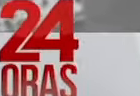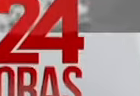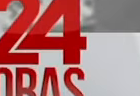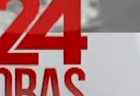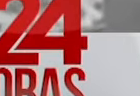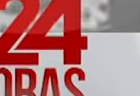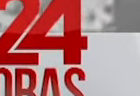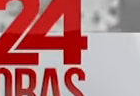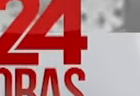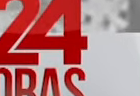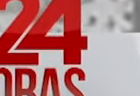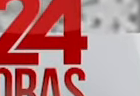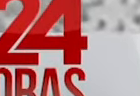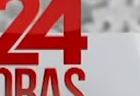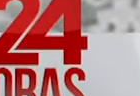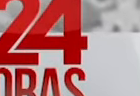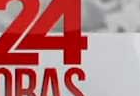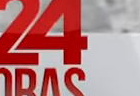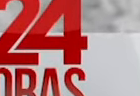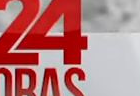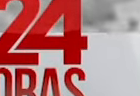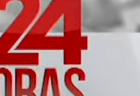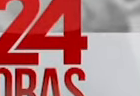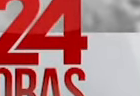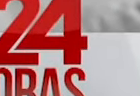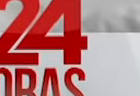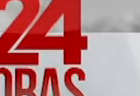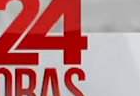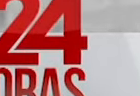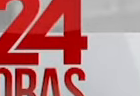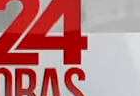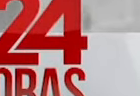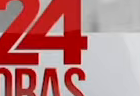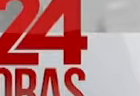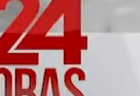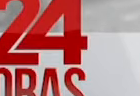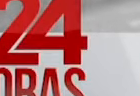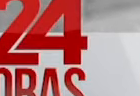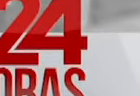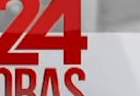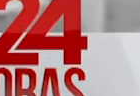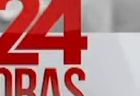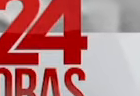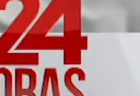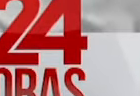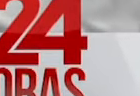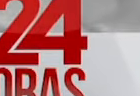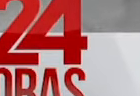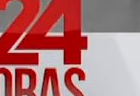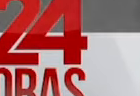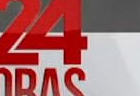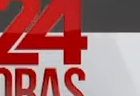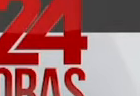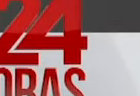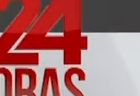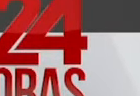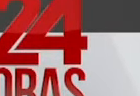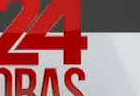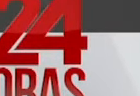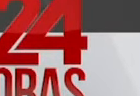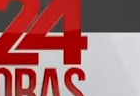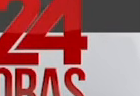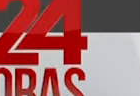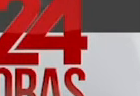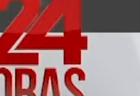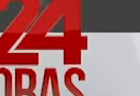Dalawang Pinoy seafarer patay sa pag-atake ng mga rebeldeng Houthi sa barkong naglalayag malapit sa